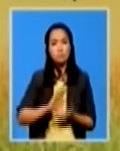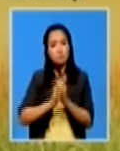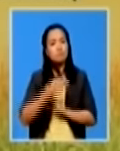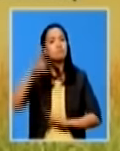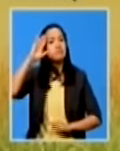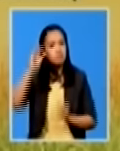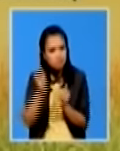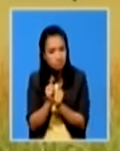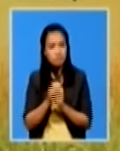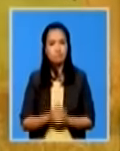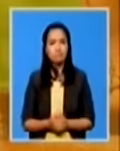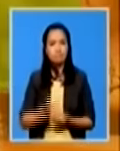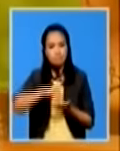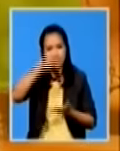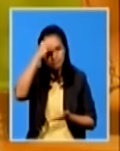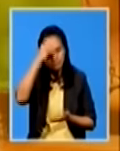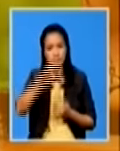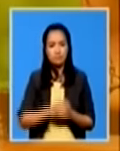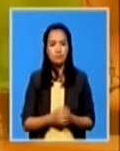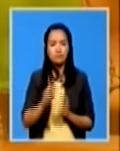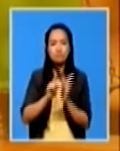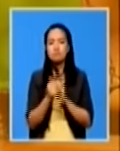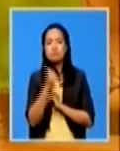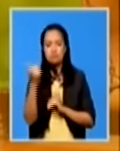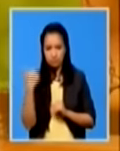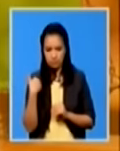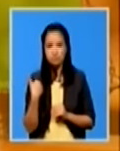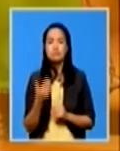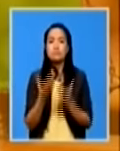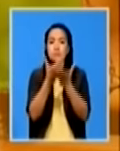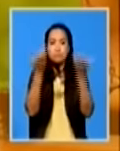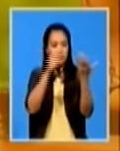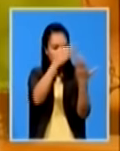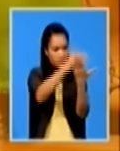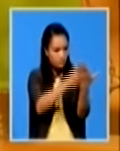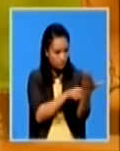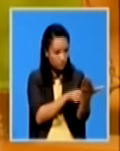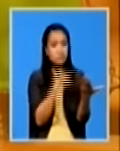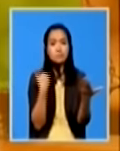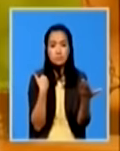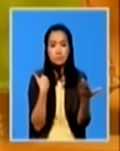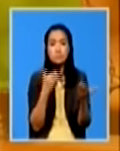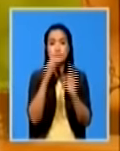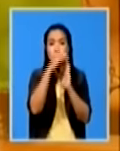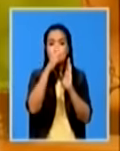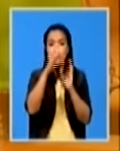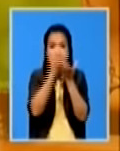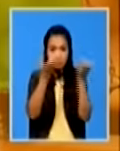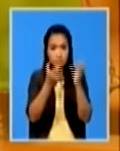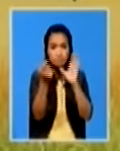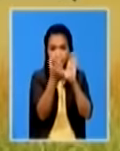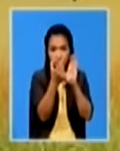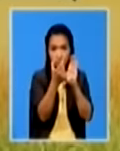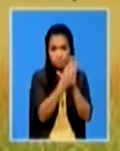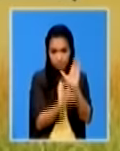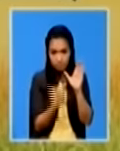วจการศึกษาและกฎหมายอื่นนะครับที่ร่างรัฐธรรมนูญต้องกำหนดไว้นะครับให้ออกภายในเวลาที่กำหน